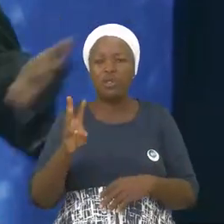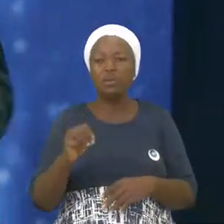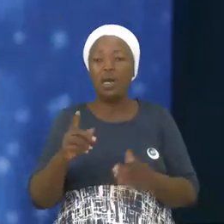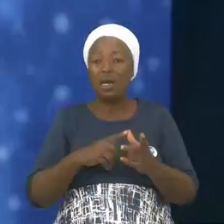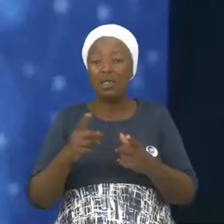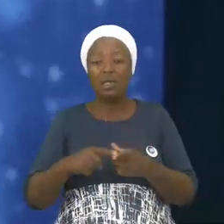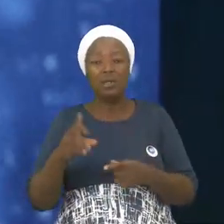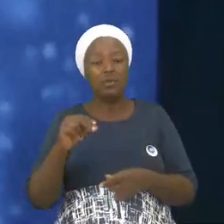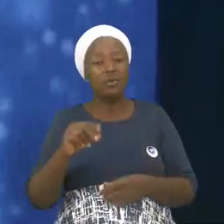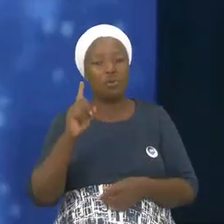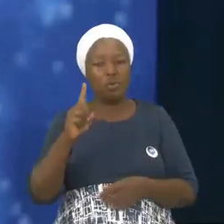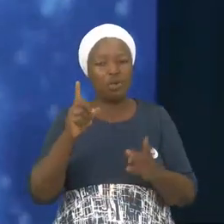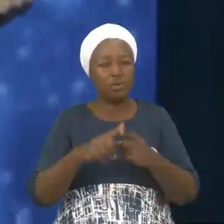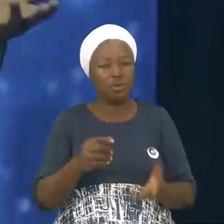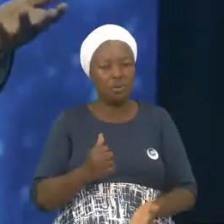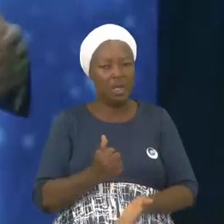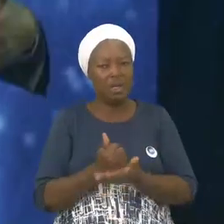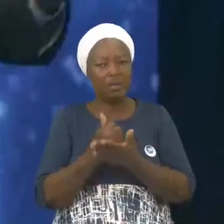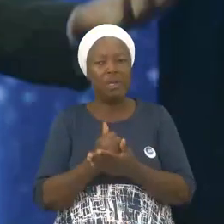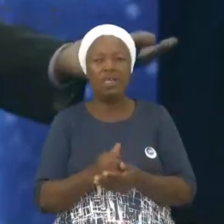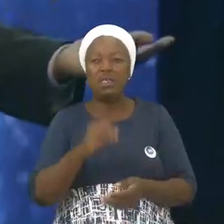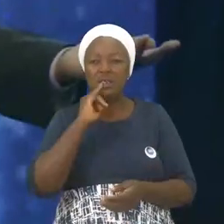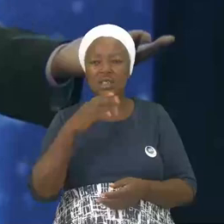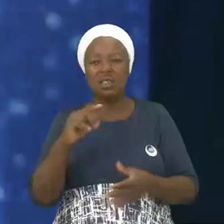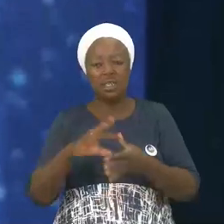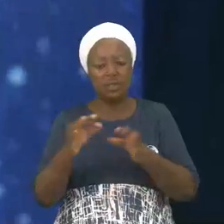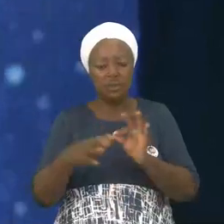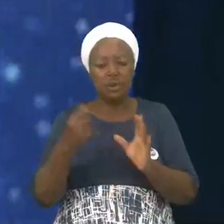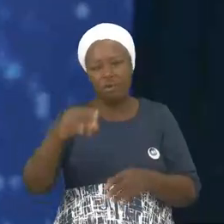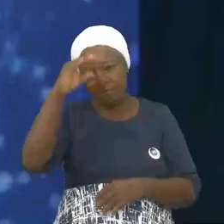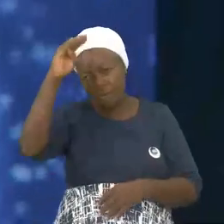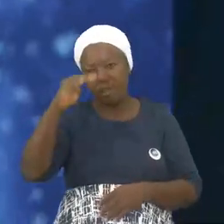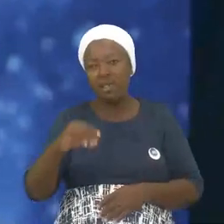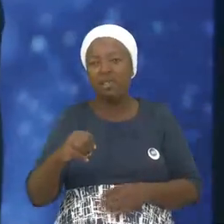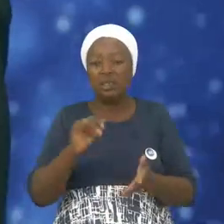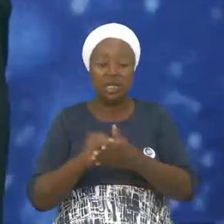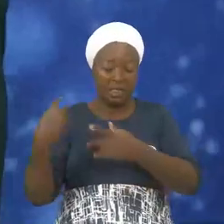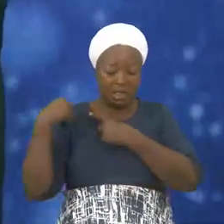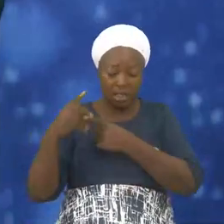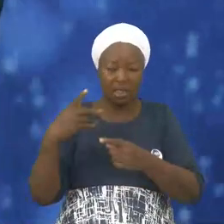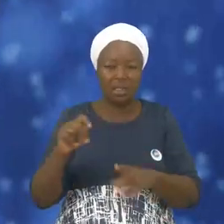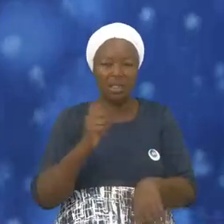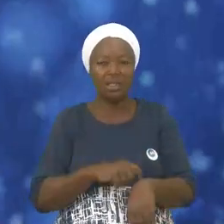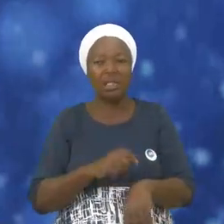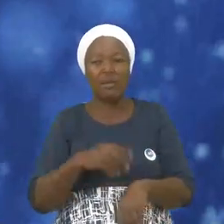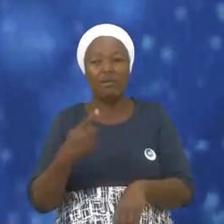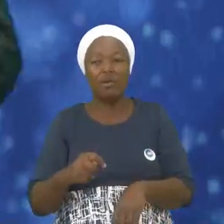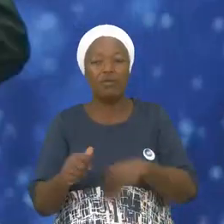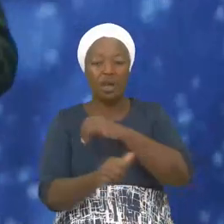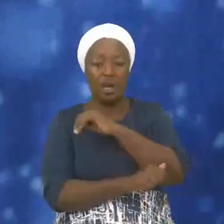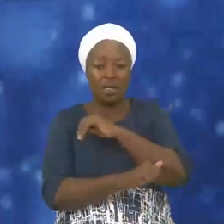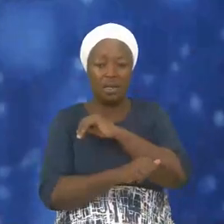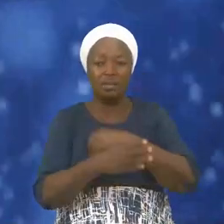il l'a fait tomber, l'a foulé aux pieds. Et il n'y a eu personne pour le délivrer. C'est l'histoire de